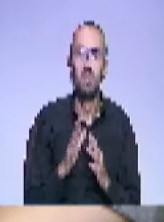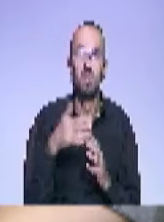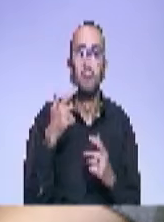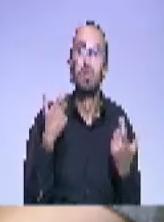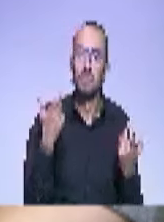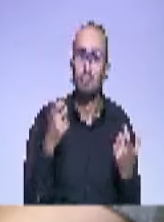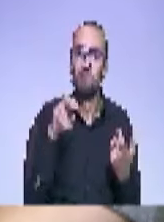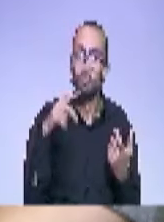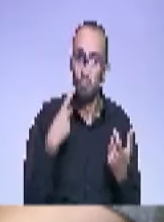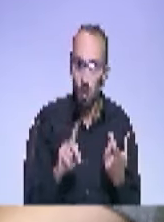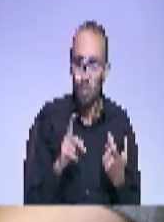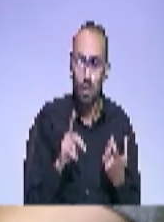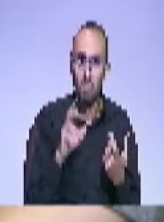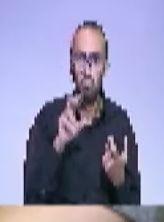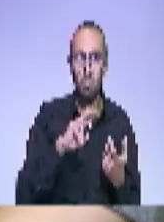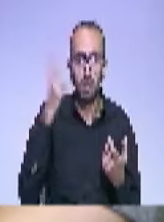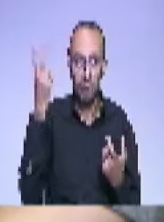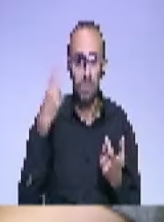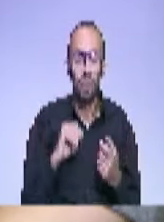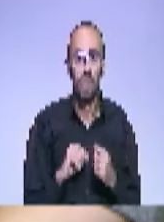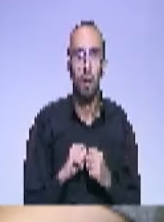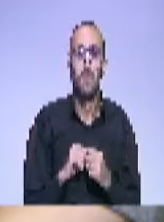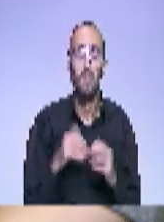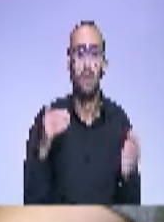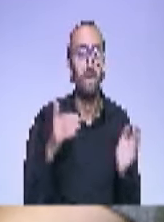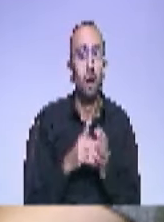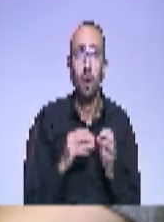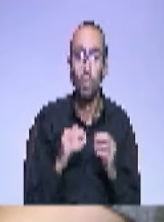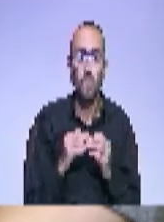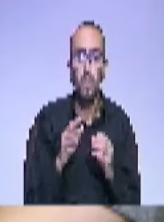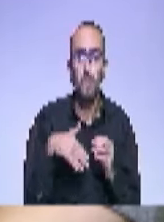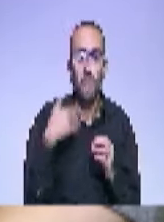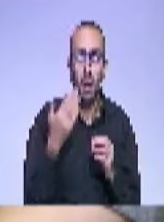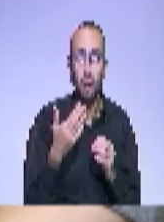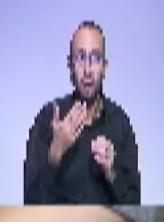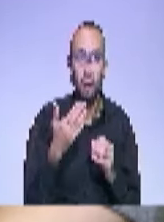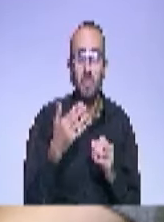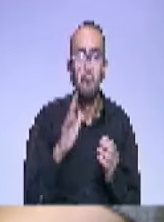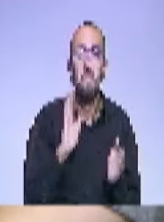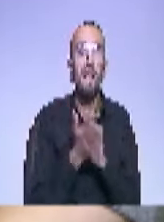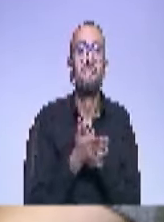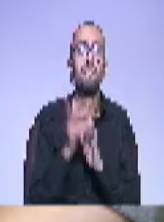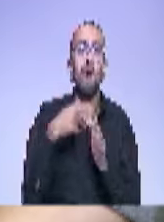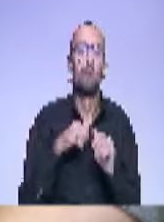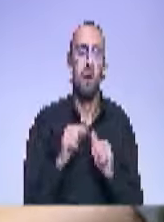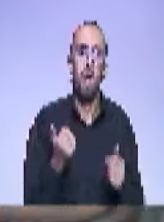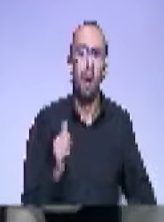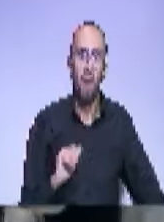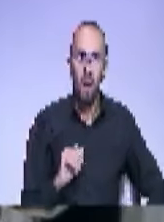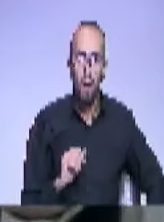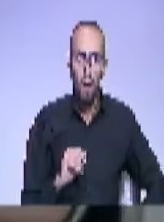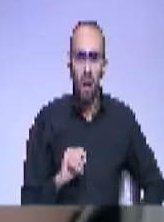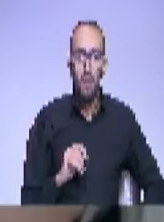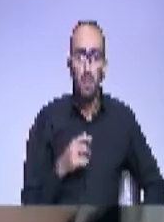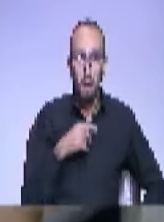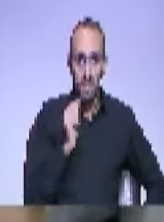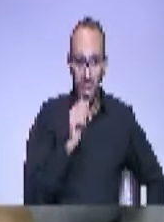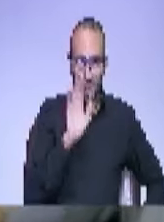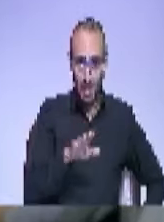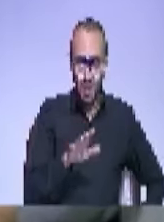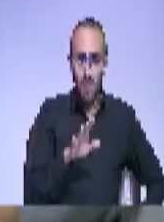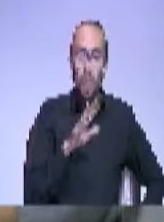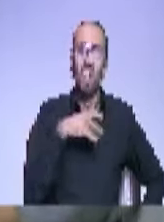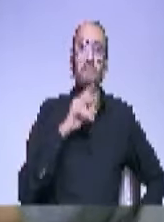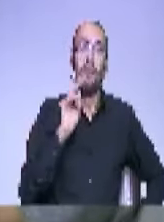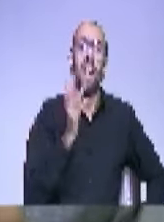بالطبع استنيت 8 اسابيع عشان يجيب لي شقه بره. اتفاجئ ان بعد 8 اسابيع فتح لي ملف. فتح ملف يعني انت دلوقتي في بيت باباكي